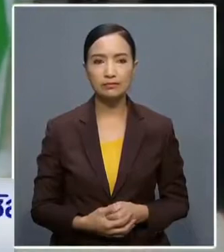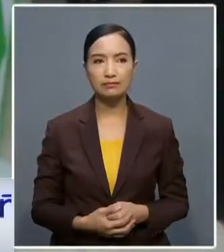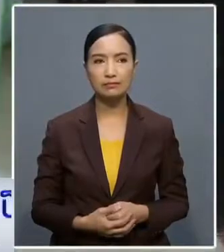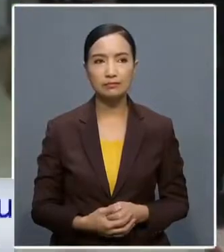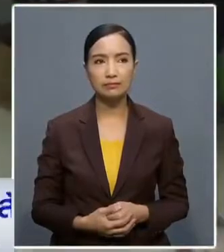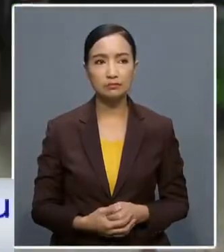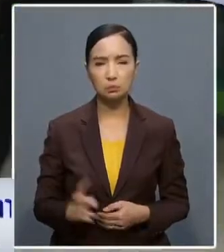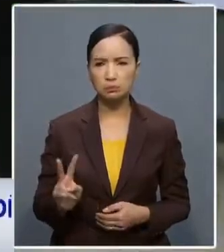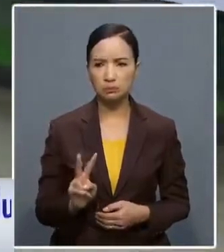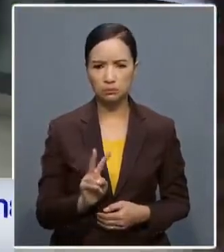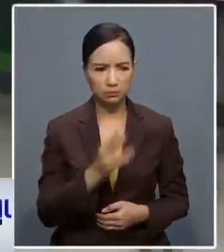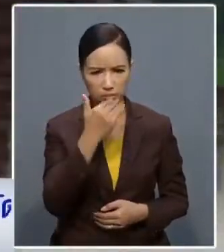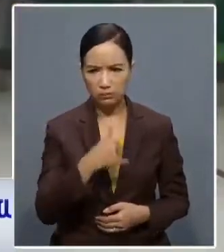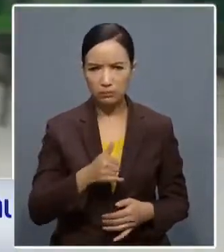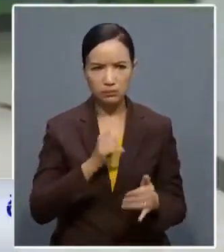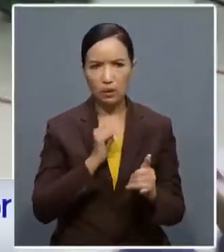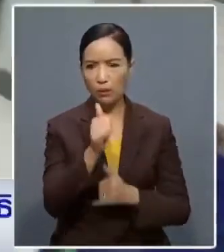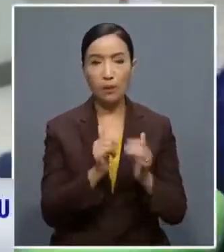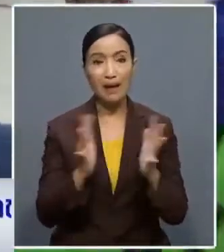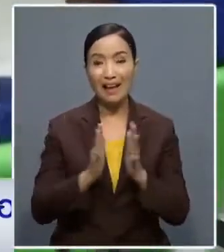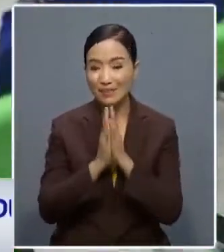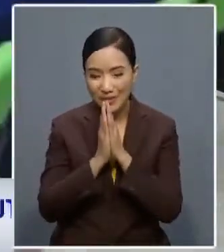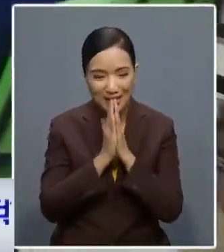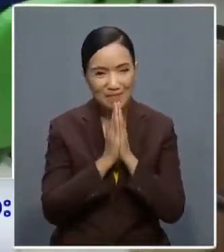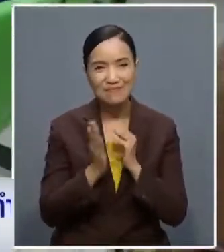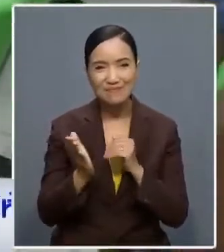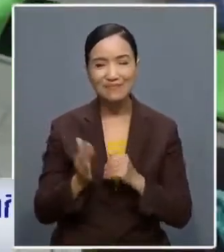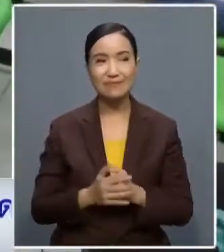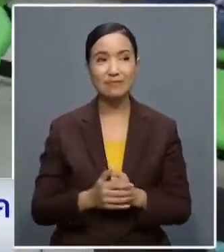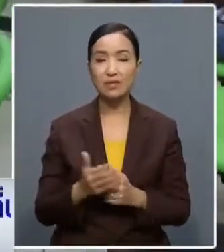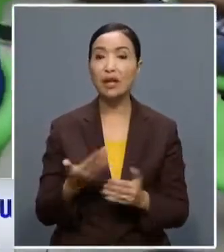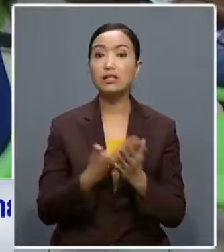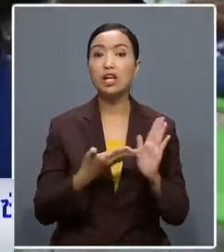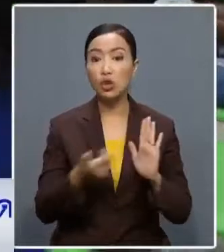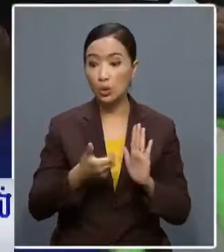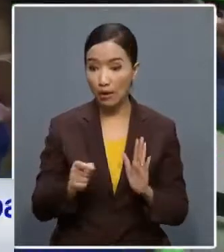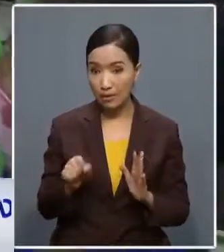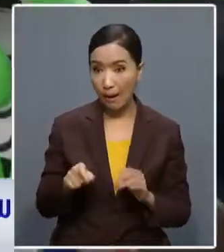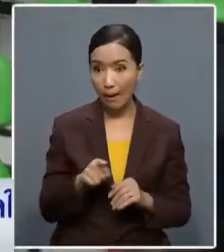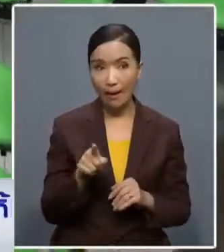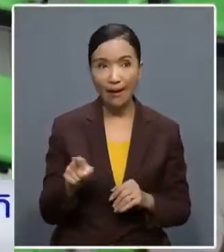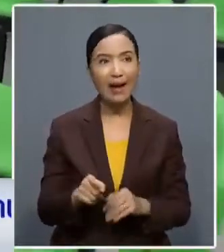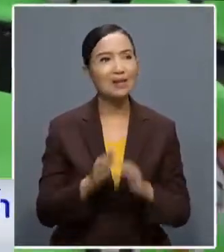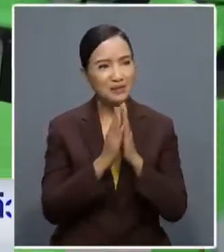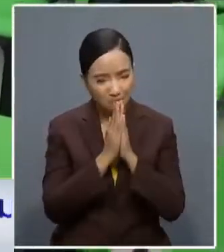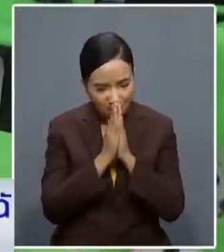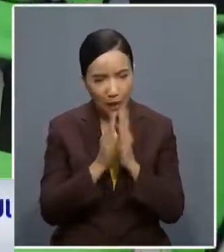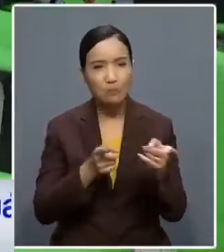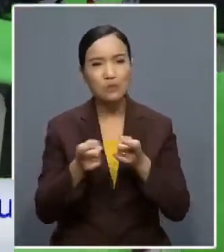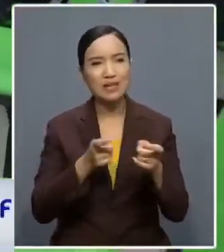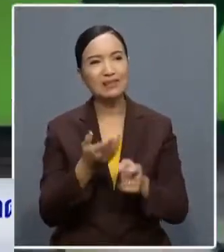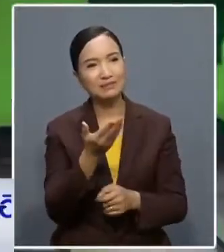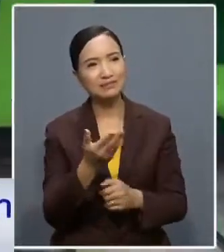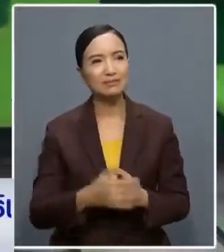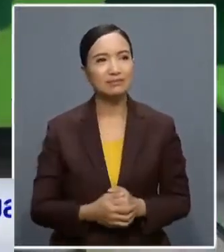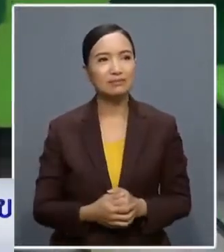วันนี้ทำไมคนมาเยอะจังเลยสวัสดีนะครับ สวัสดีค่ะมาถอนเงินกันแน่ๆเลยเนี่ย สวัสดีครับผู้จัดการครับ